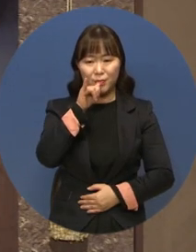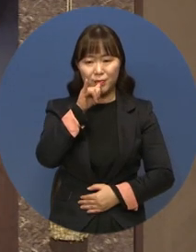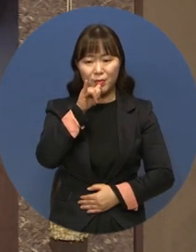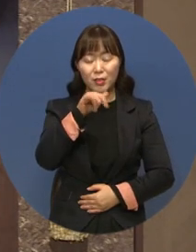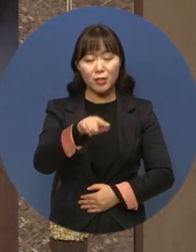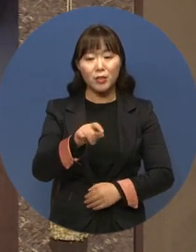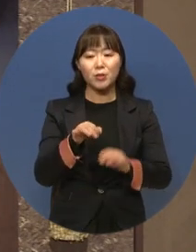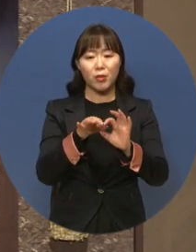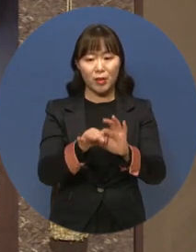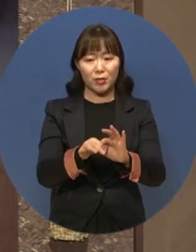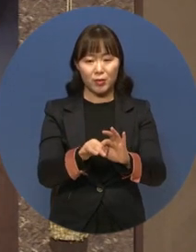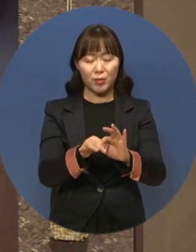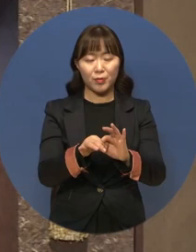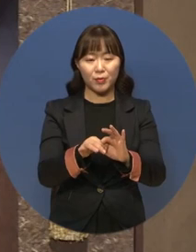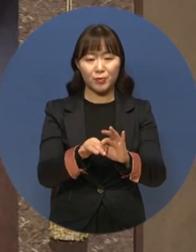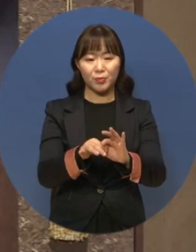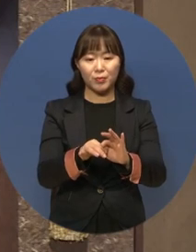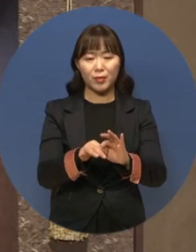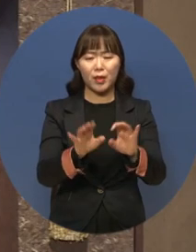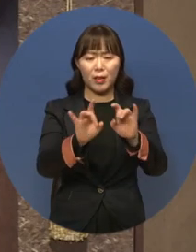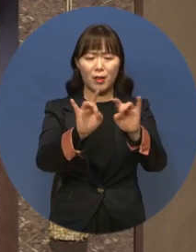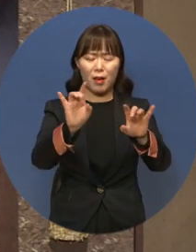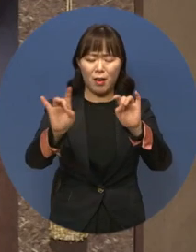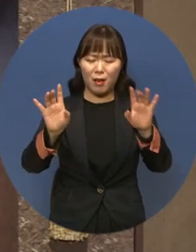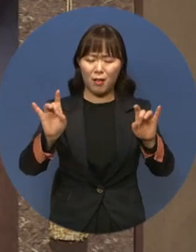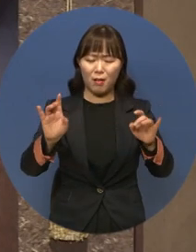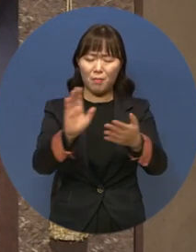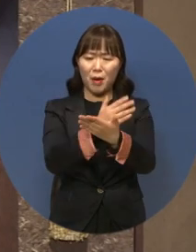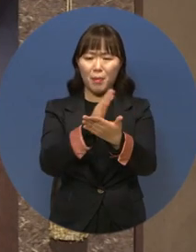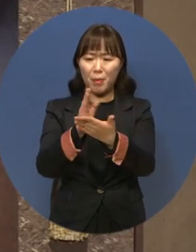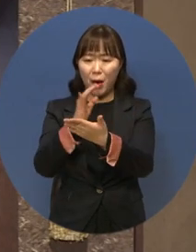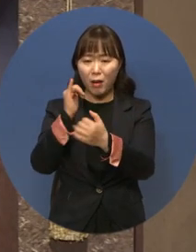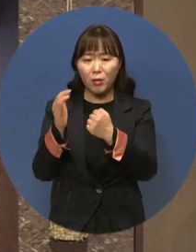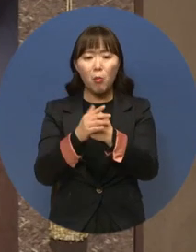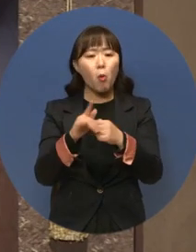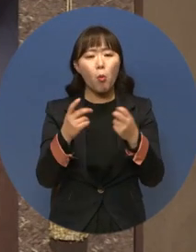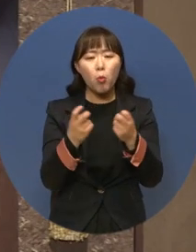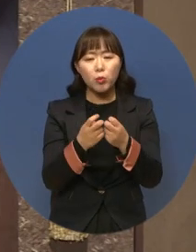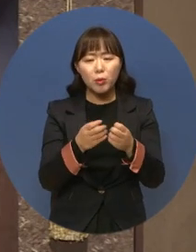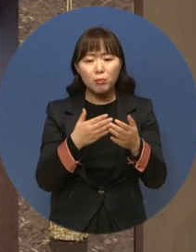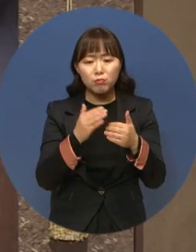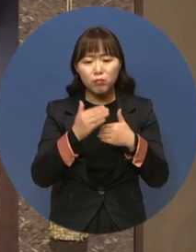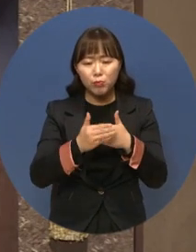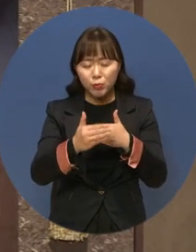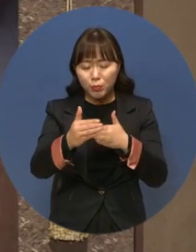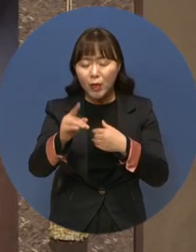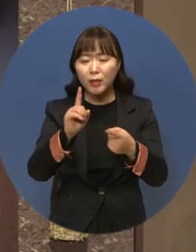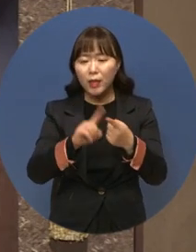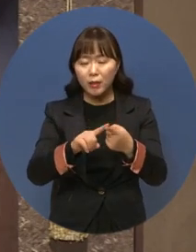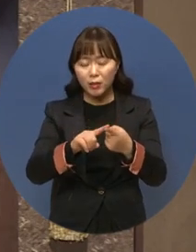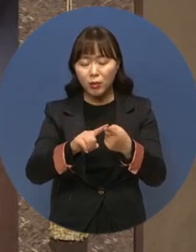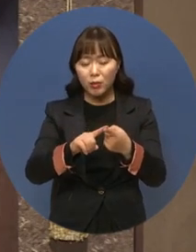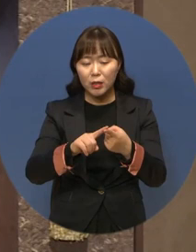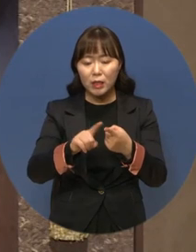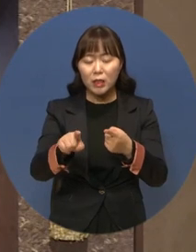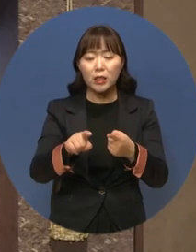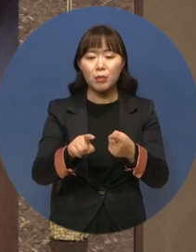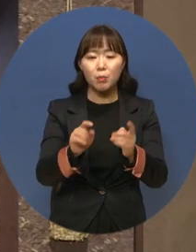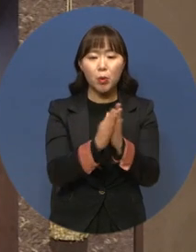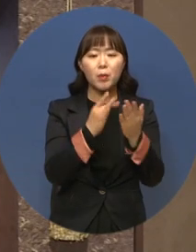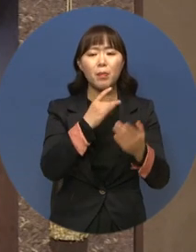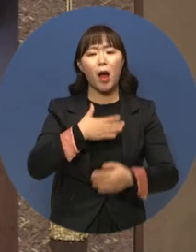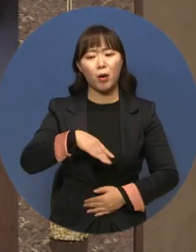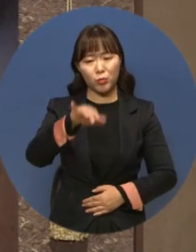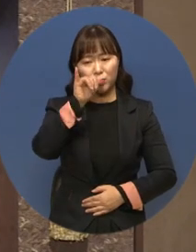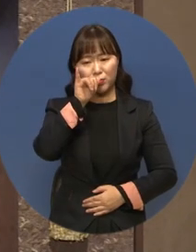이 정책들을 각기 분산되어 있어가지고 어디에서 어떻게 진행되는지 그 당사자만 알고